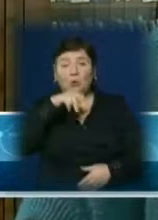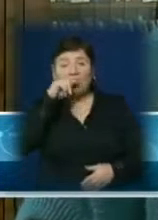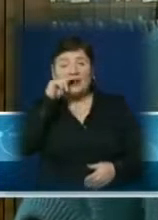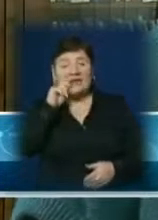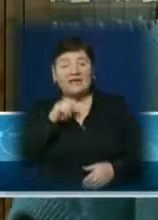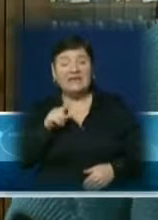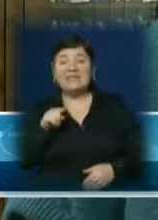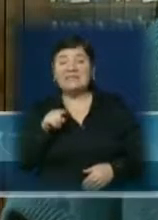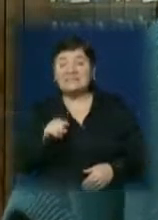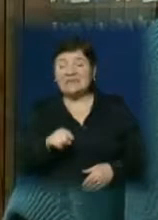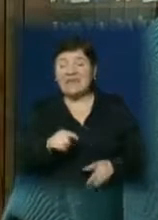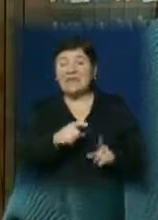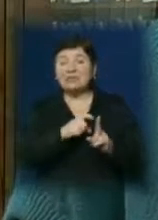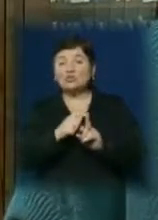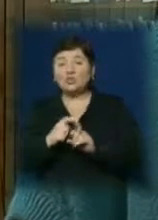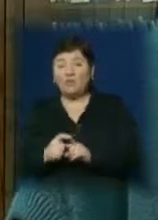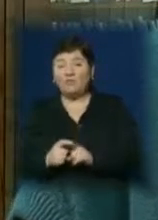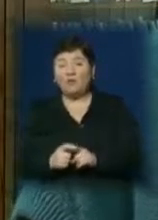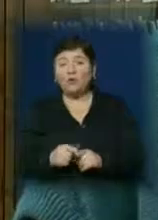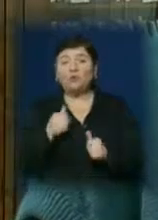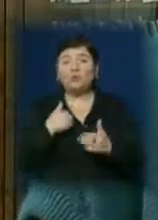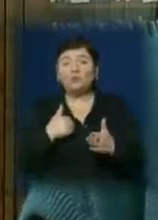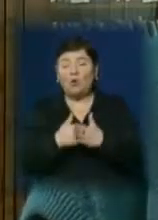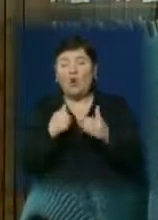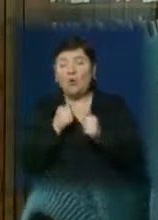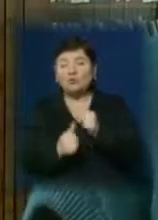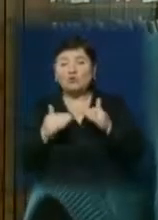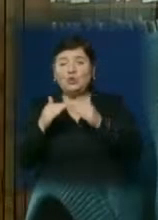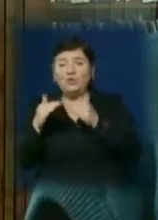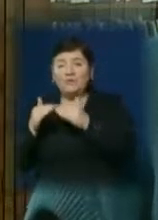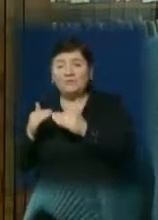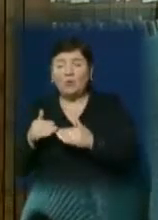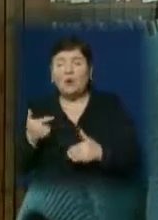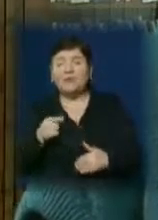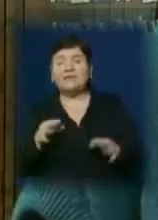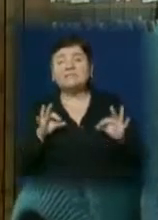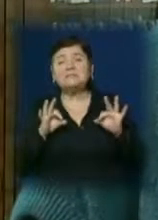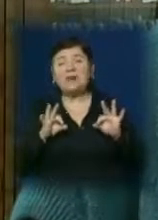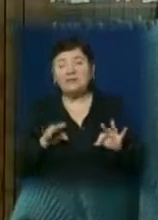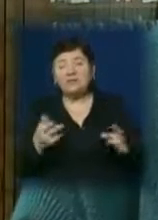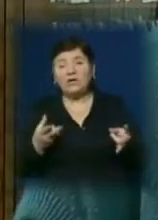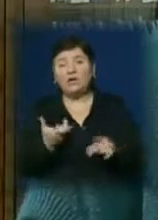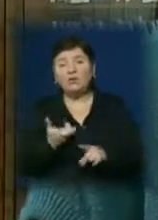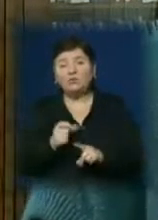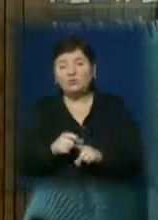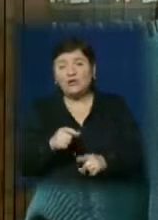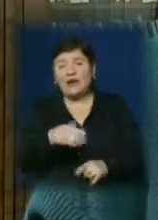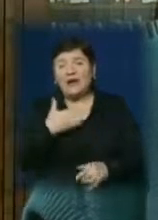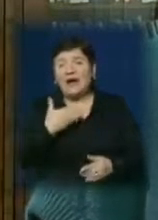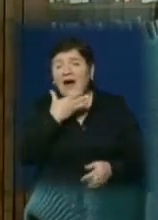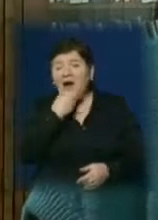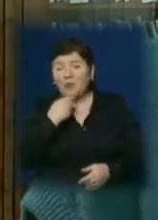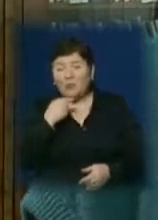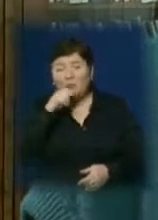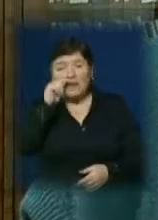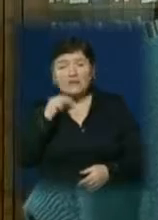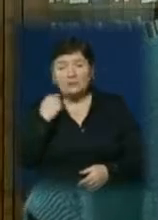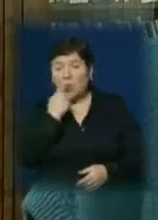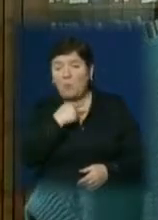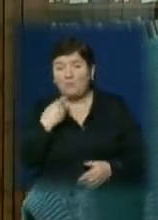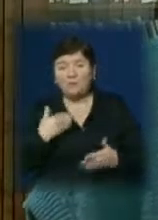відомі нам, скажімо, письменники для дітей. На Сході українська книжка потрібна, запевняють волонтери. Сподіваються, що ця